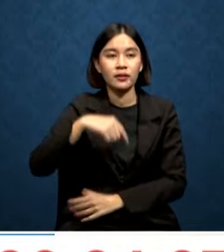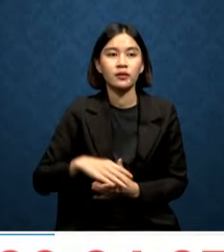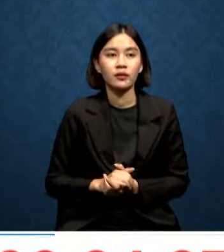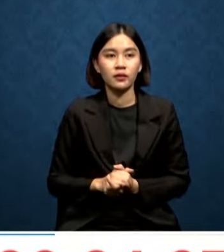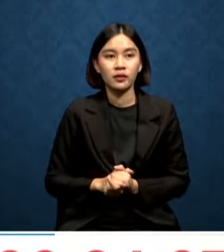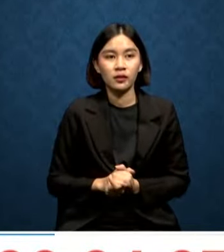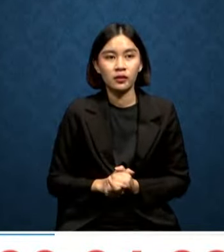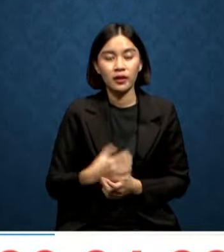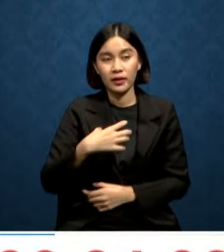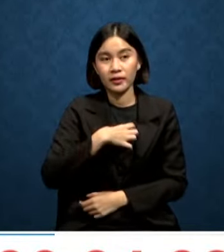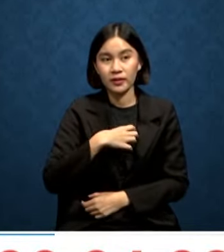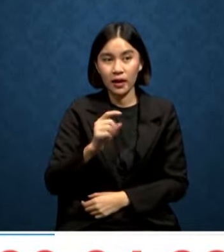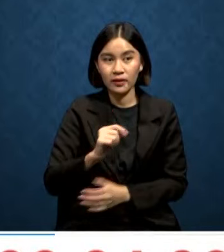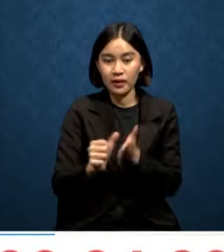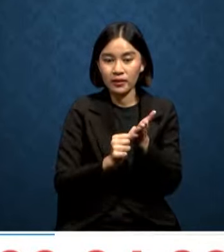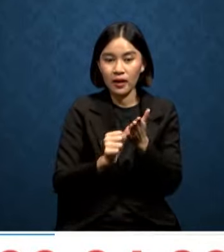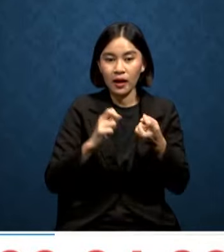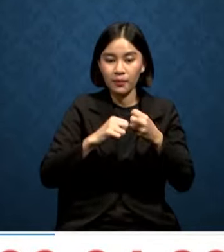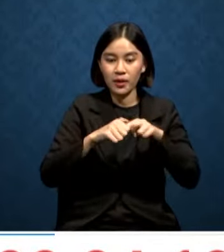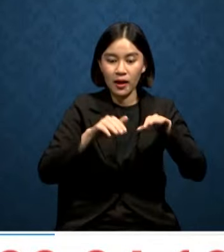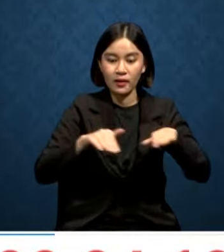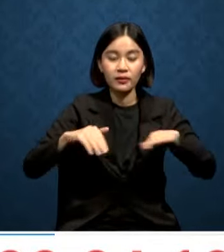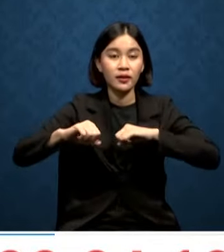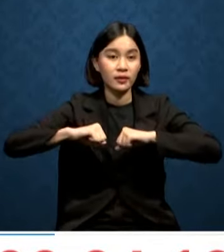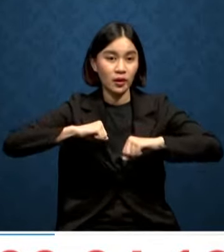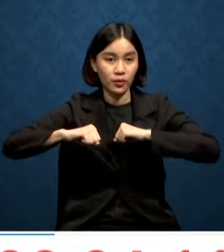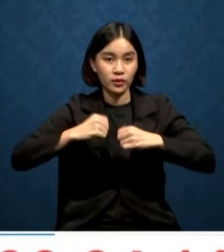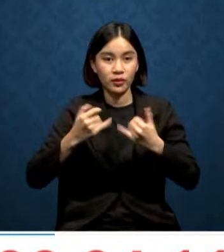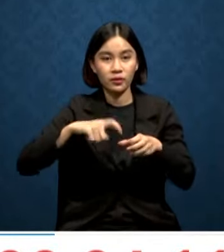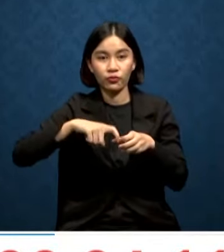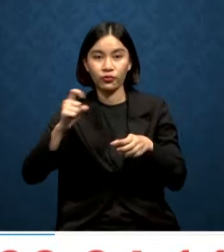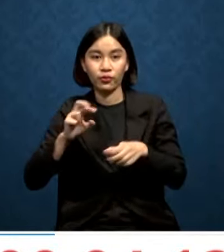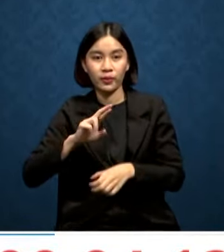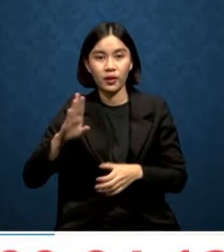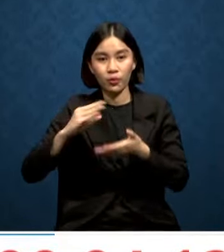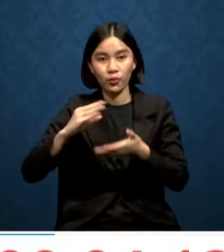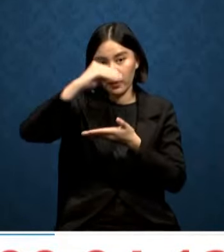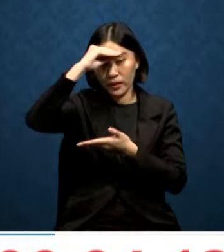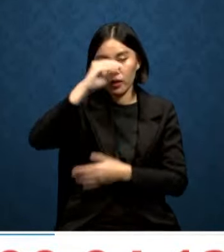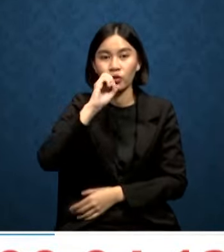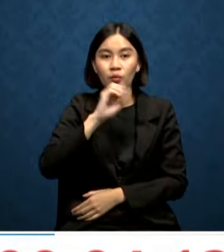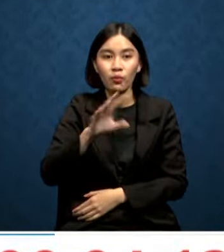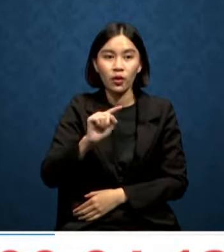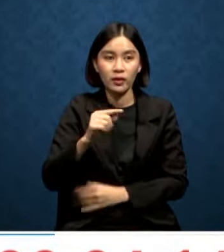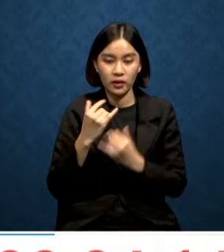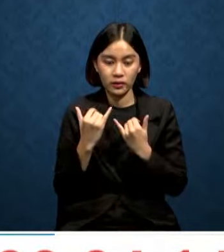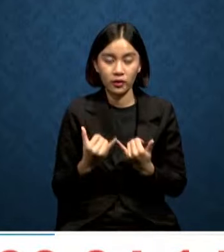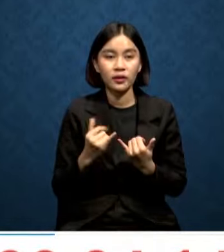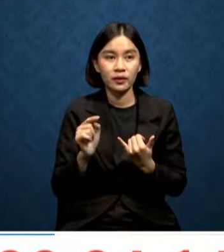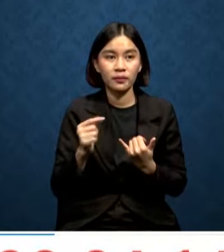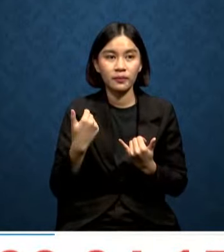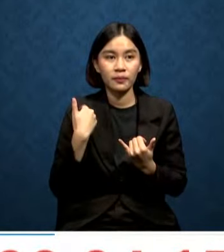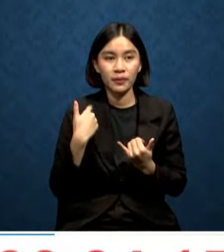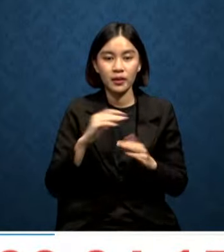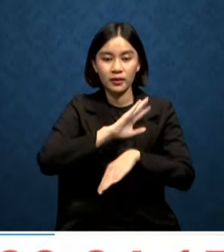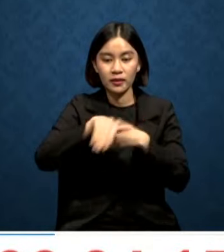Dropout นะครับซึ่งต้องการที่จะแก้ไขปัญหาเด็กและเยาวชนซึ่งหลุดจากระบบการศึกษาซึ่งต้องเรียนด้วยความเคารพว่าในขณะนี้เนี่ยนะครับมีจำนว